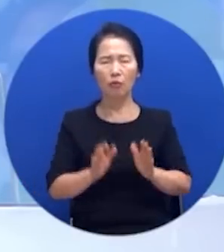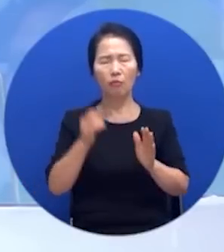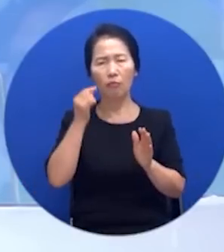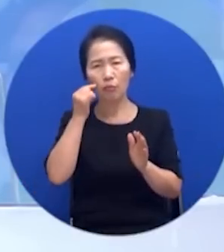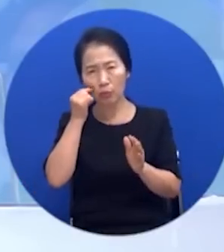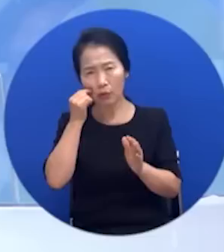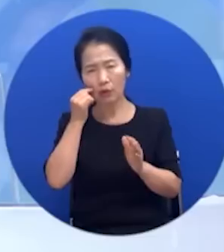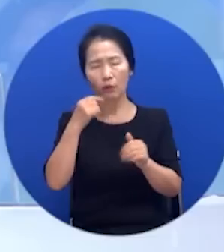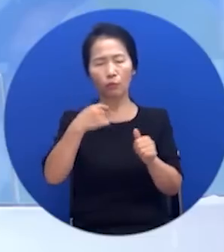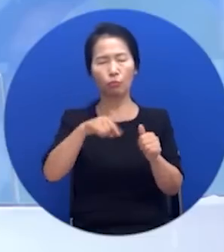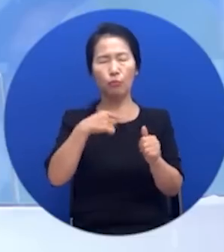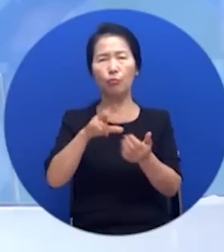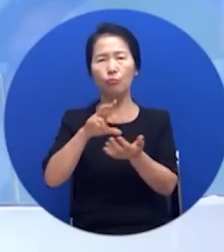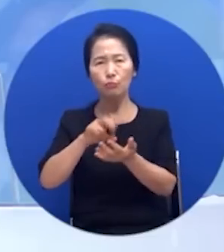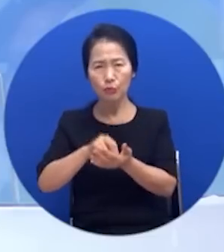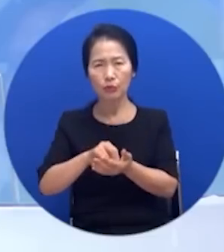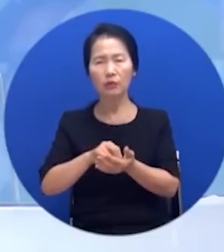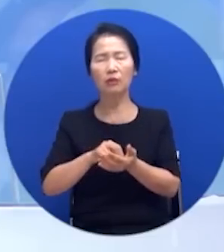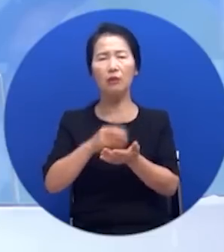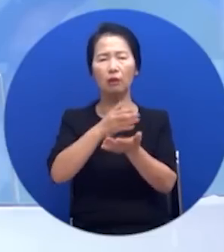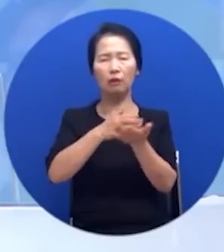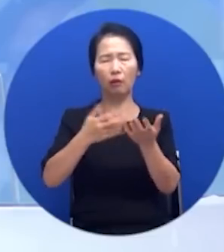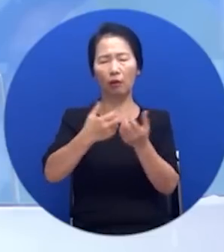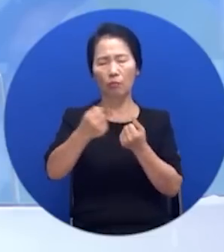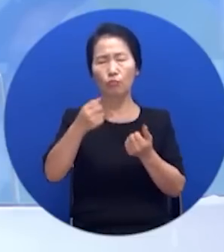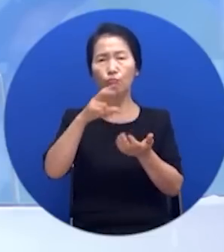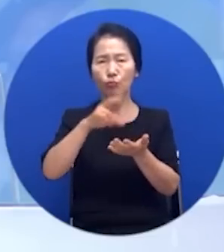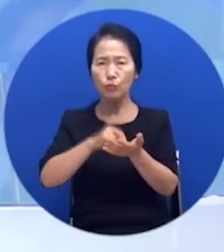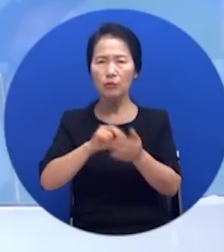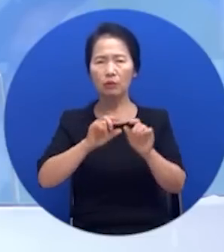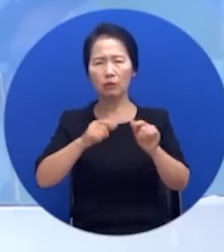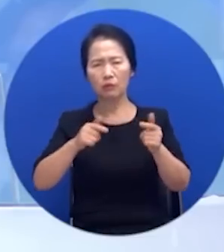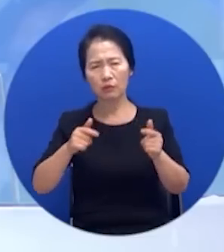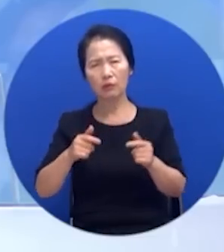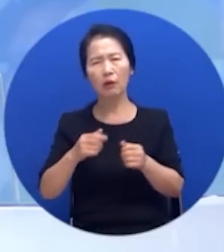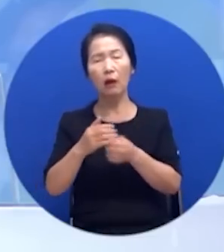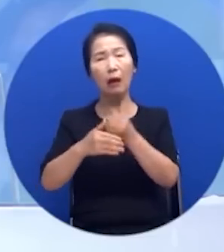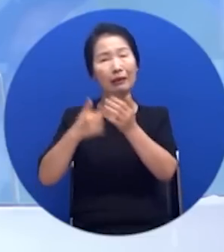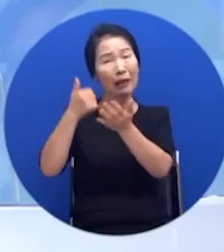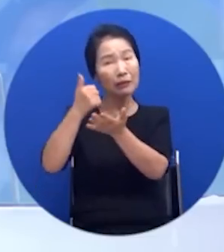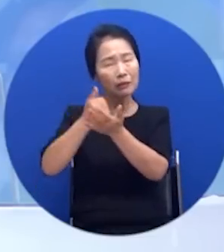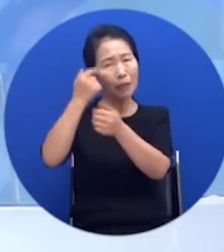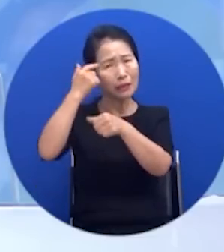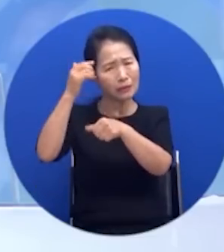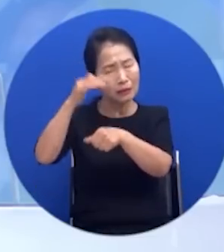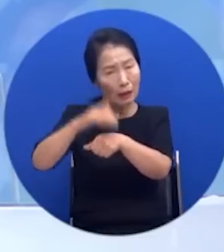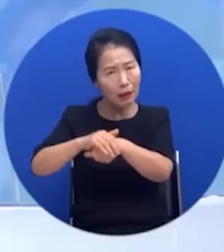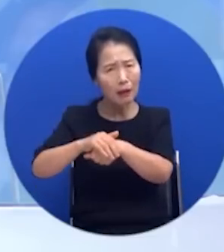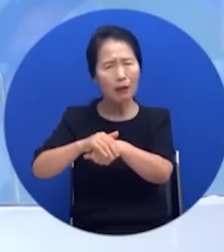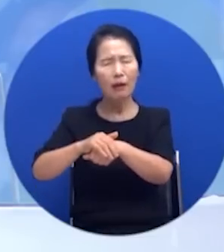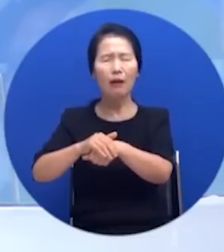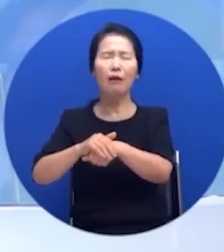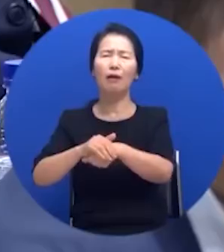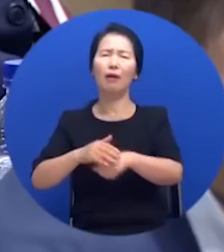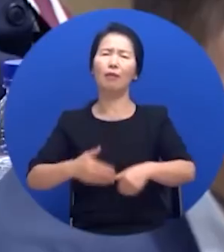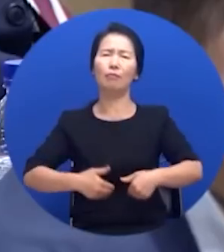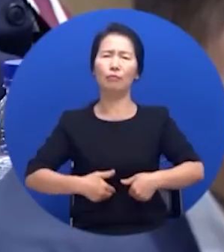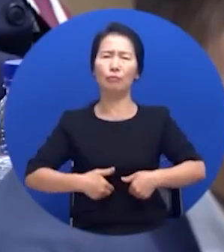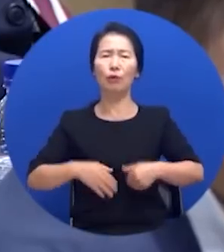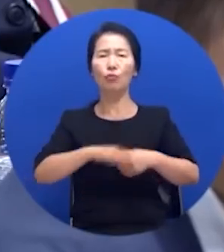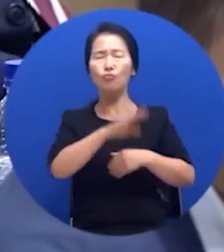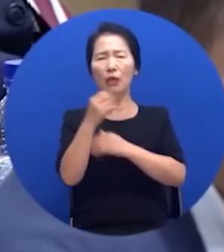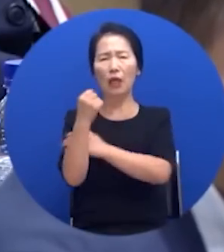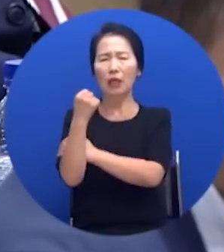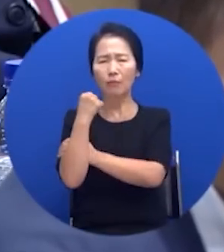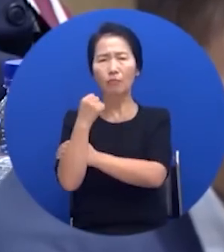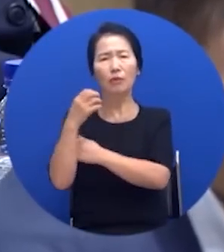문제, 교육 문제, 남북 문제 등 하나님의 지혜가 아니고는 우리들의 능력으로는